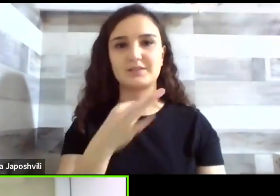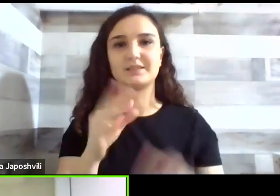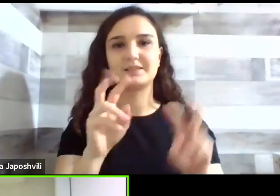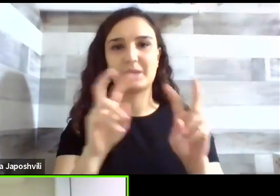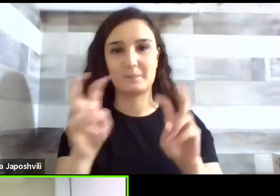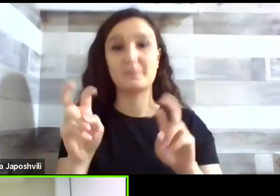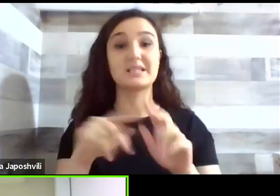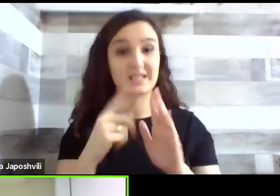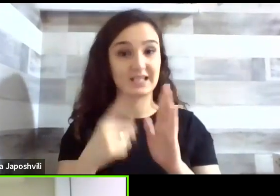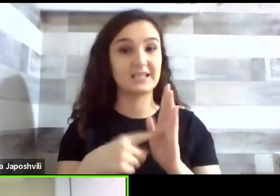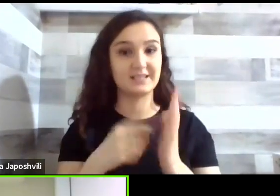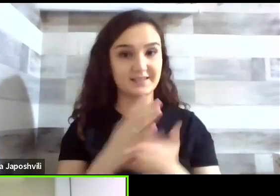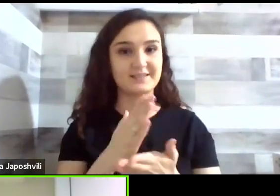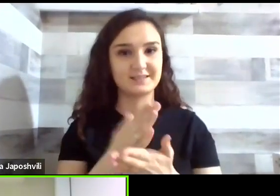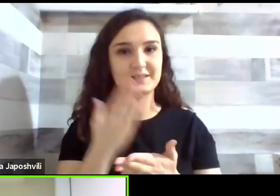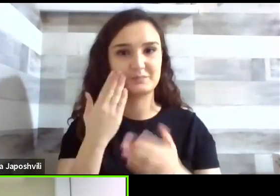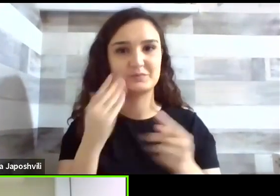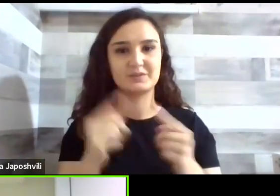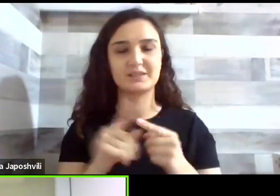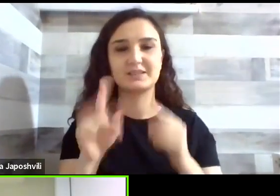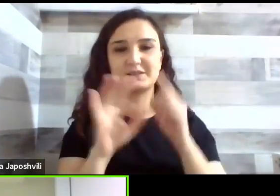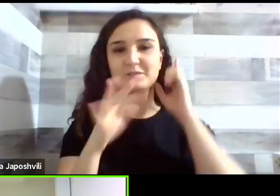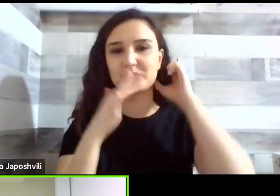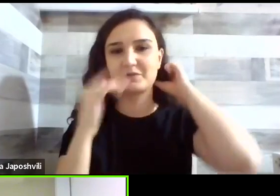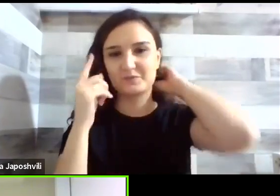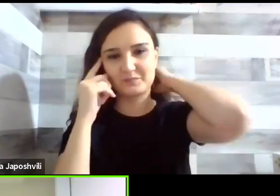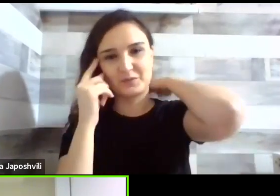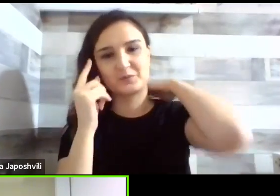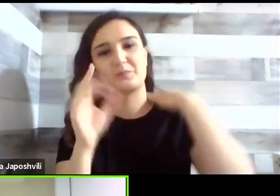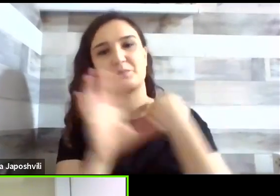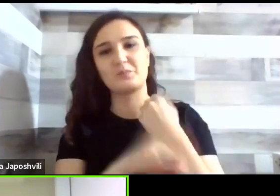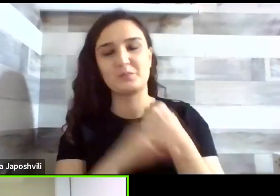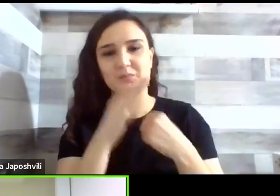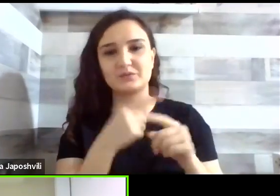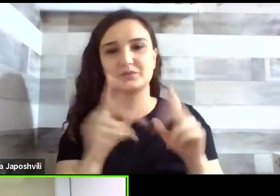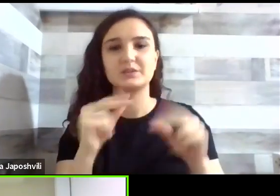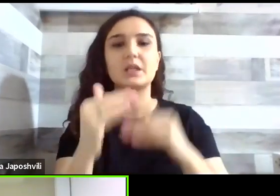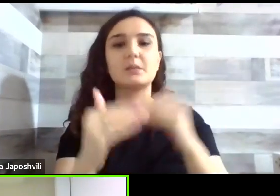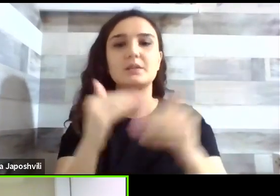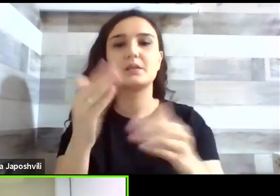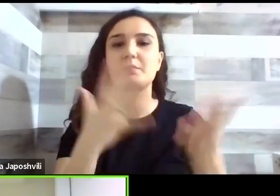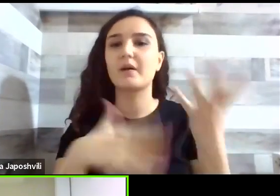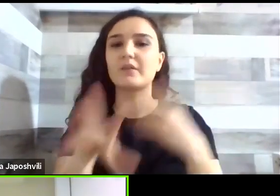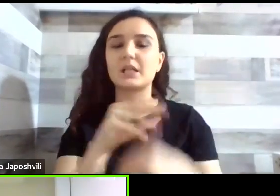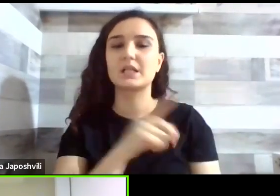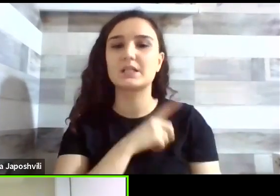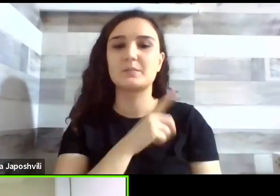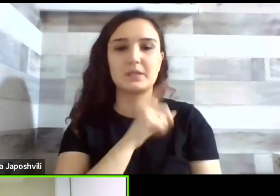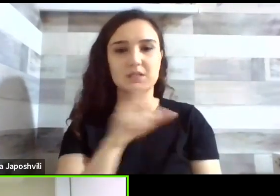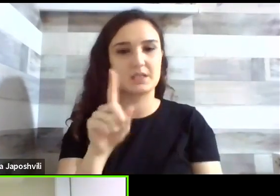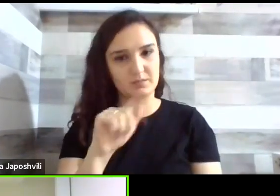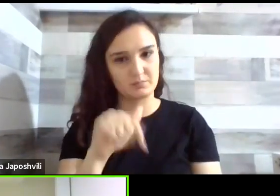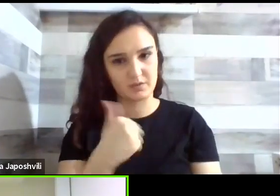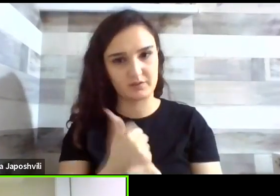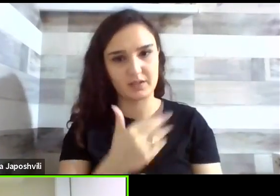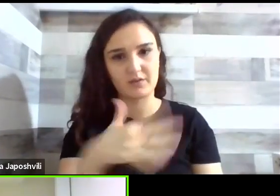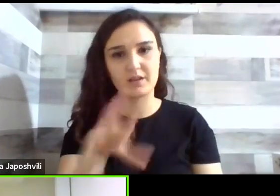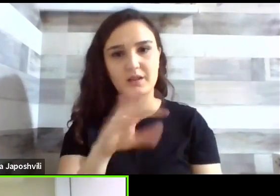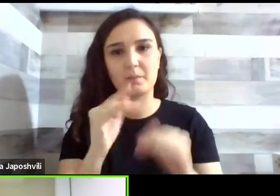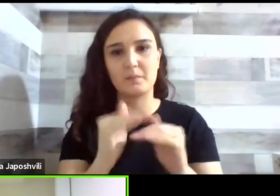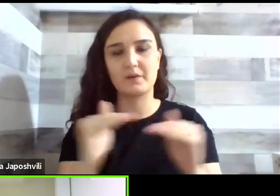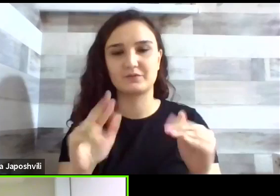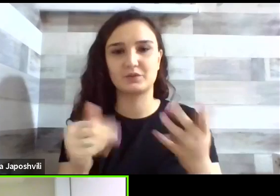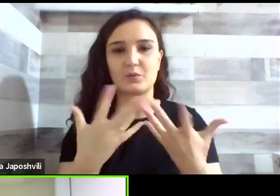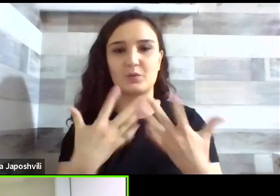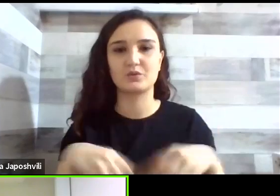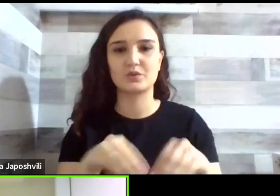sa kitingahta, am doua za zid, beurs picrop, vala perioadă, ci dați arma teba, vala specialista, rad stavare, vala bavșta, ogea, sa iam,